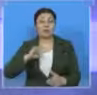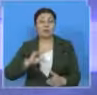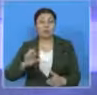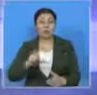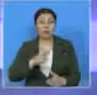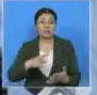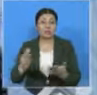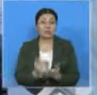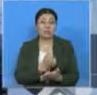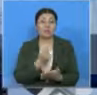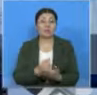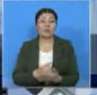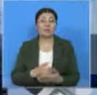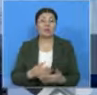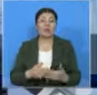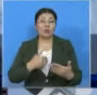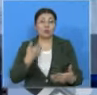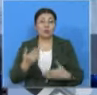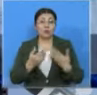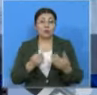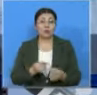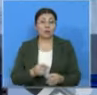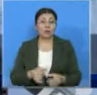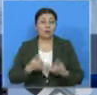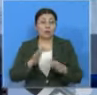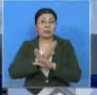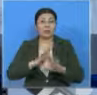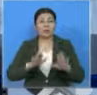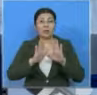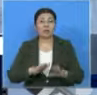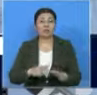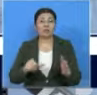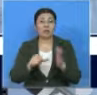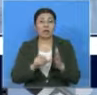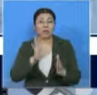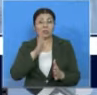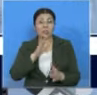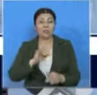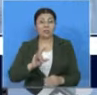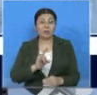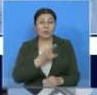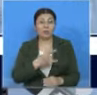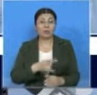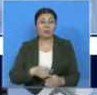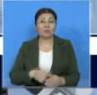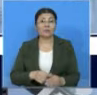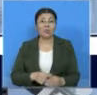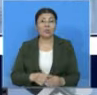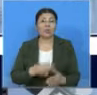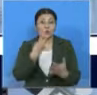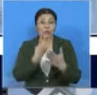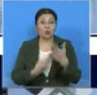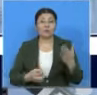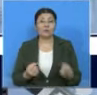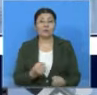қалған. Суға түсуге арнайы жабдықталмаған жерде 6 жастағы баланың ата-анасының қарауынсыз суға батып